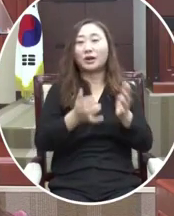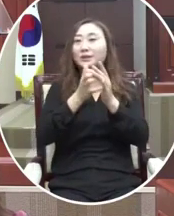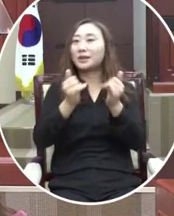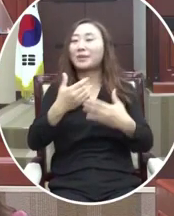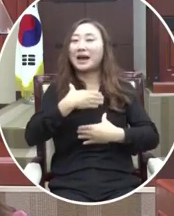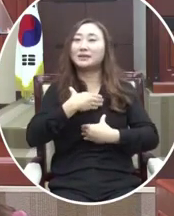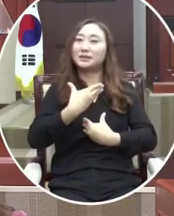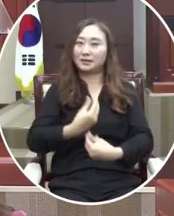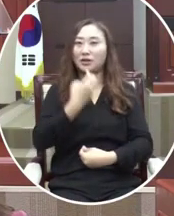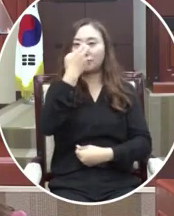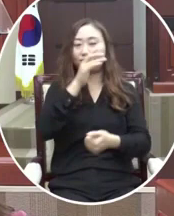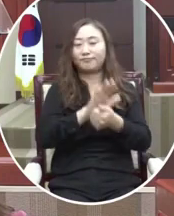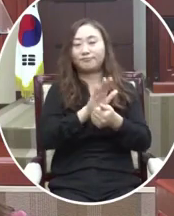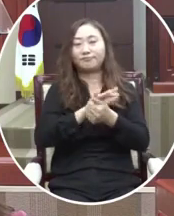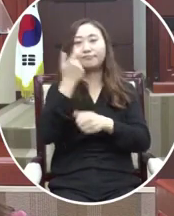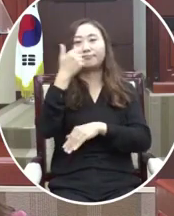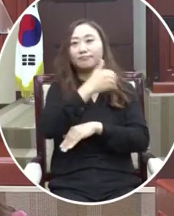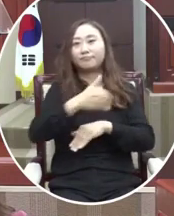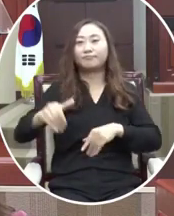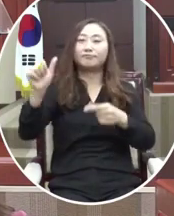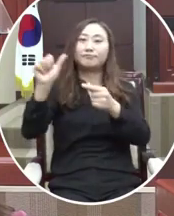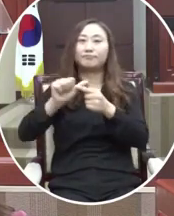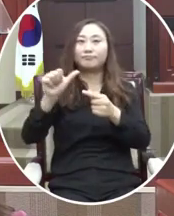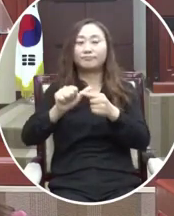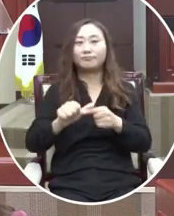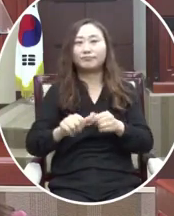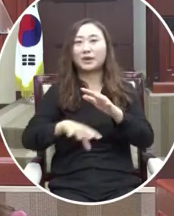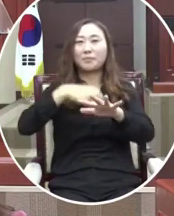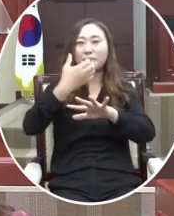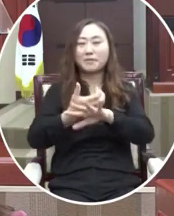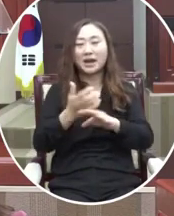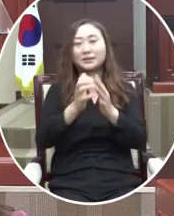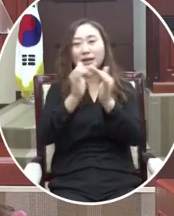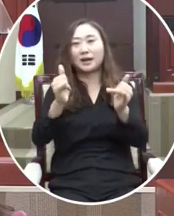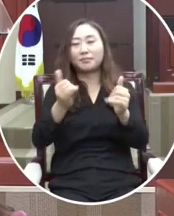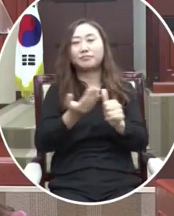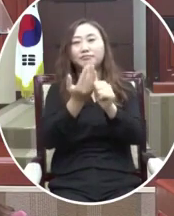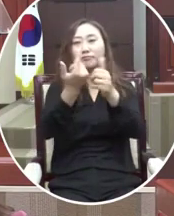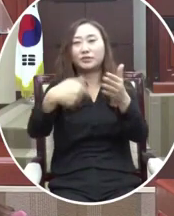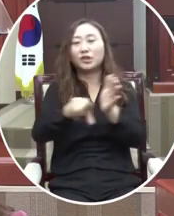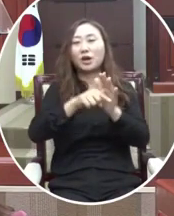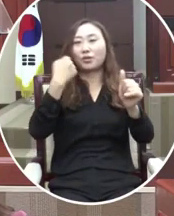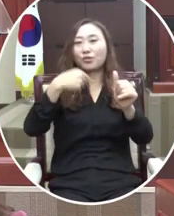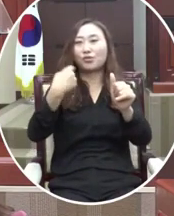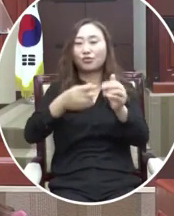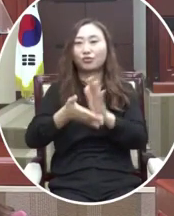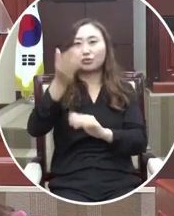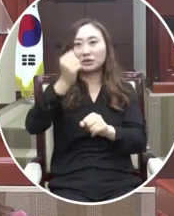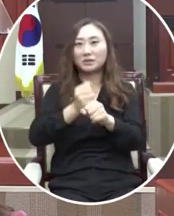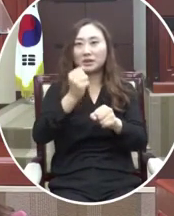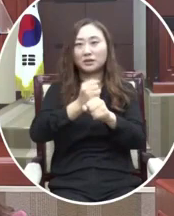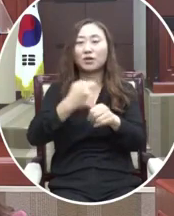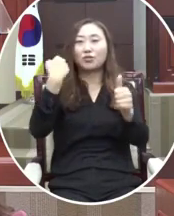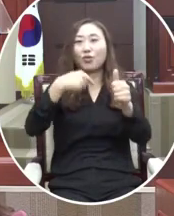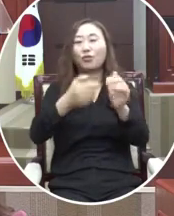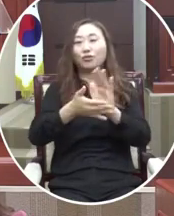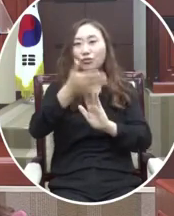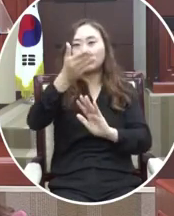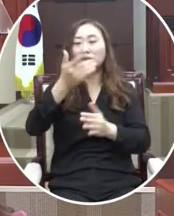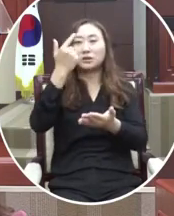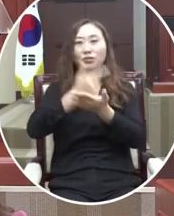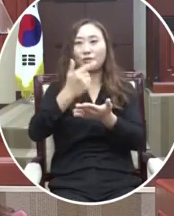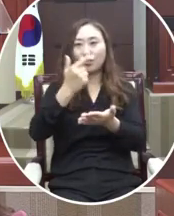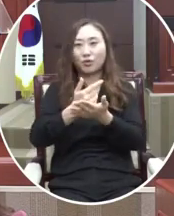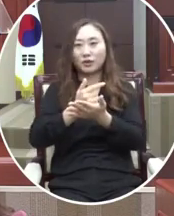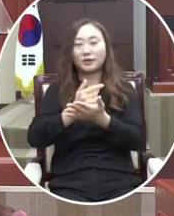구민들의 안전을 지켜내겠습니다 다섯째 혁신적인 인재 양성에 교육도시를 조성해 교육도시 노원의